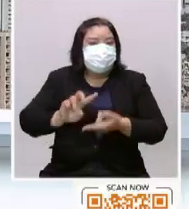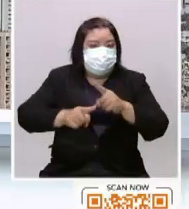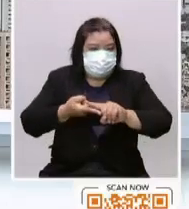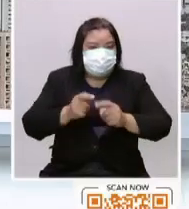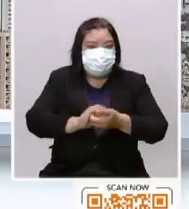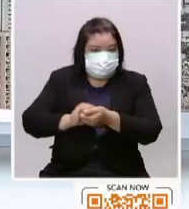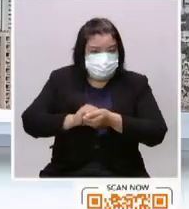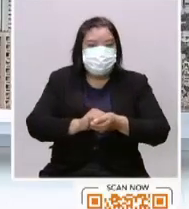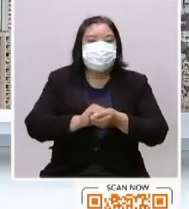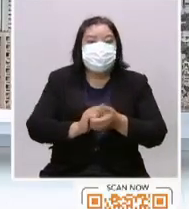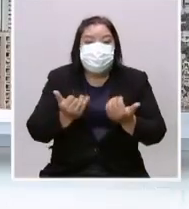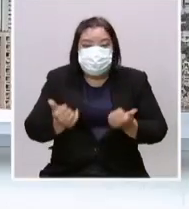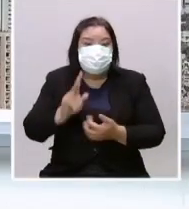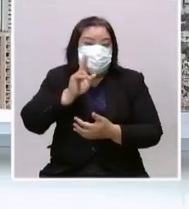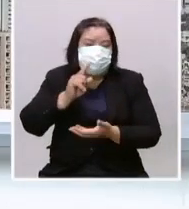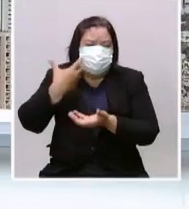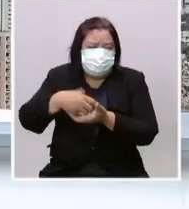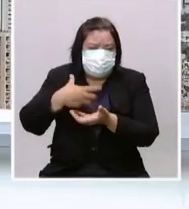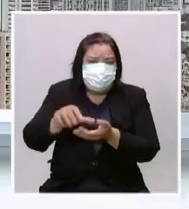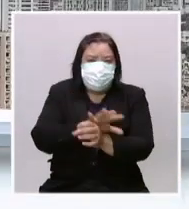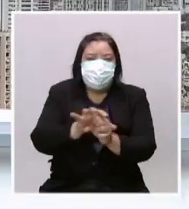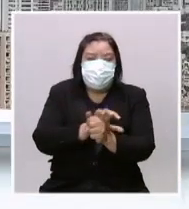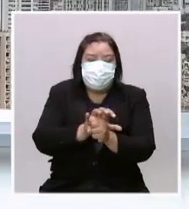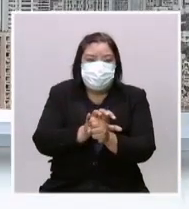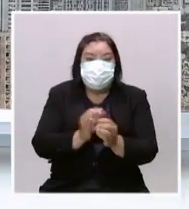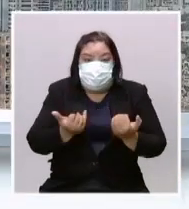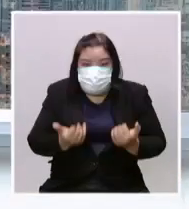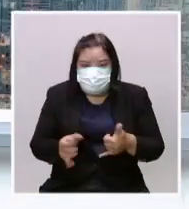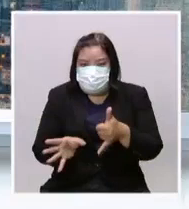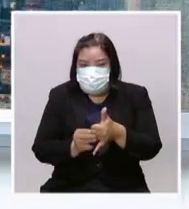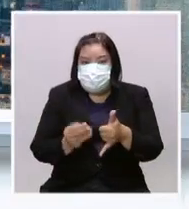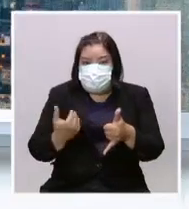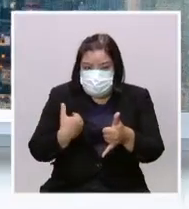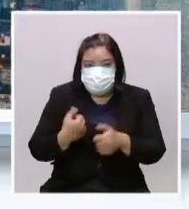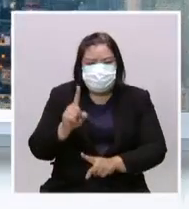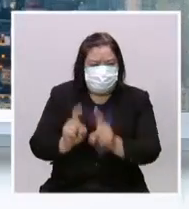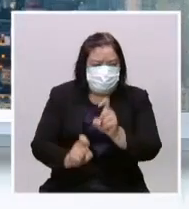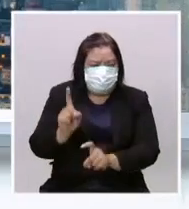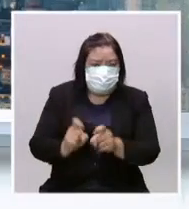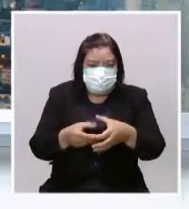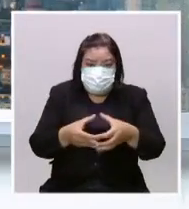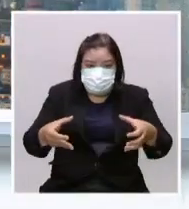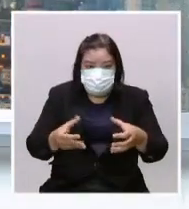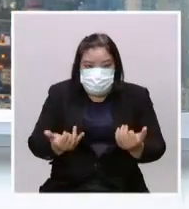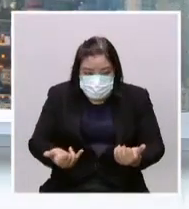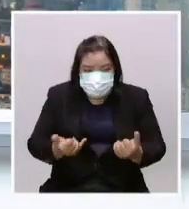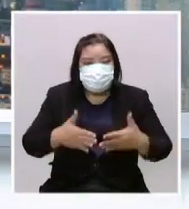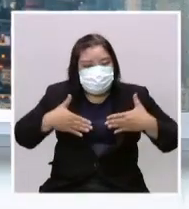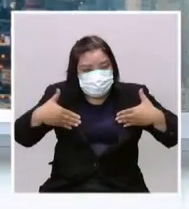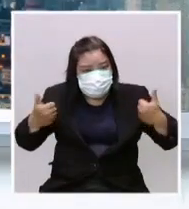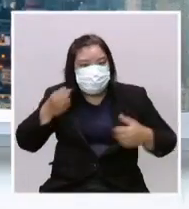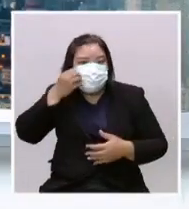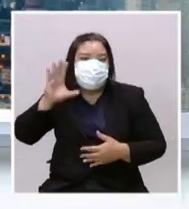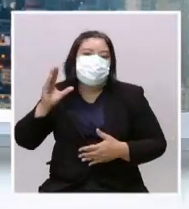ติดตามสถานการณ์โควิด19ประจำวันนี้นะคะที่ยอดผู้ติดเชื้อผู้เสียชีวิตเพิ่มมากขึ้นค่ะส่วนคนที่หายป่วยกลับบ้านแล้ว